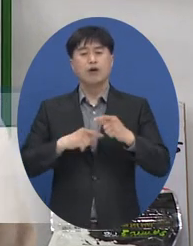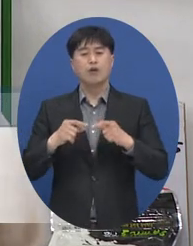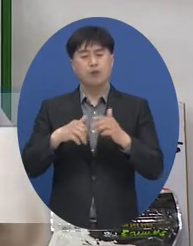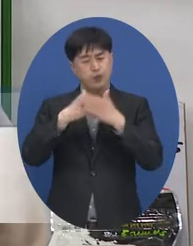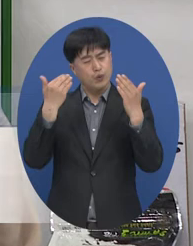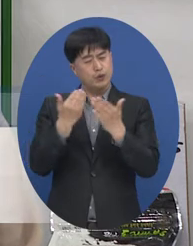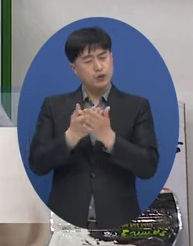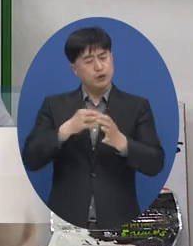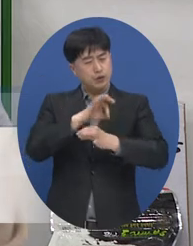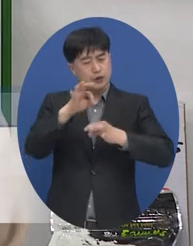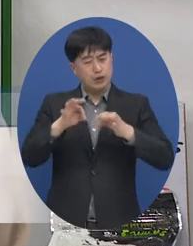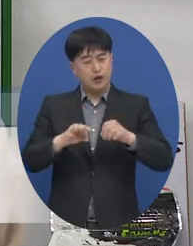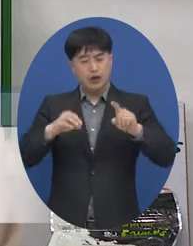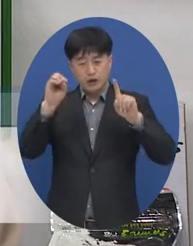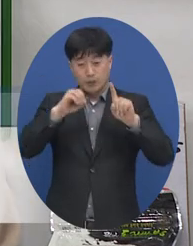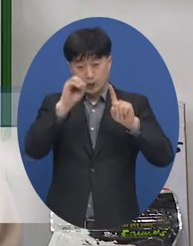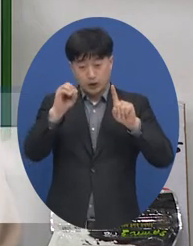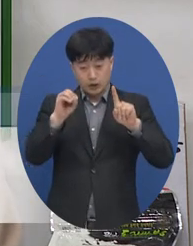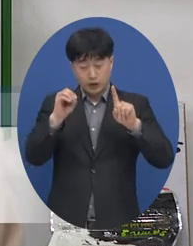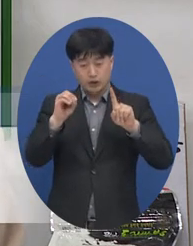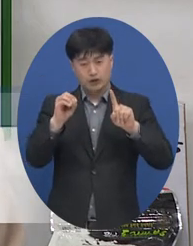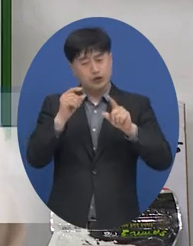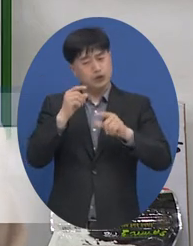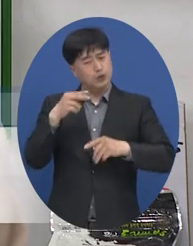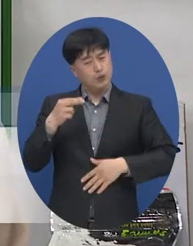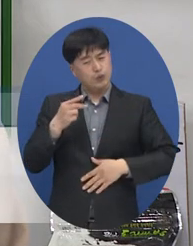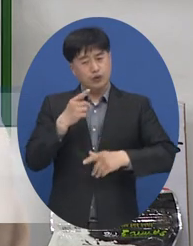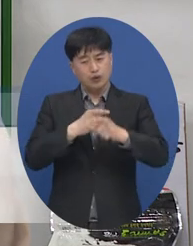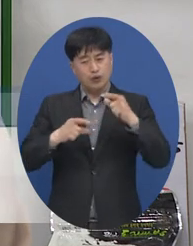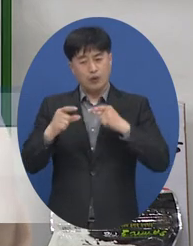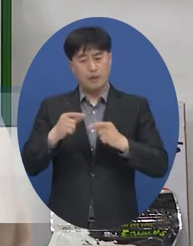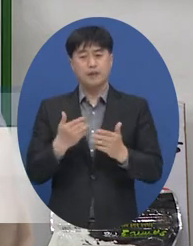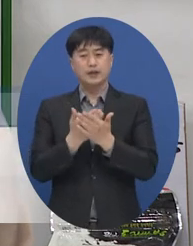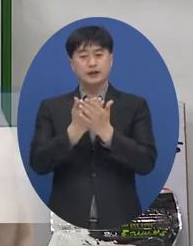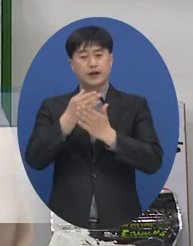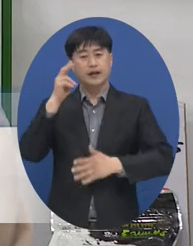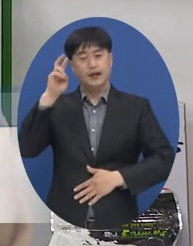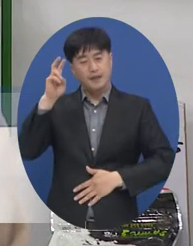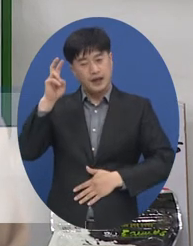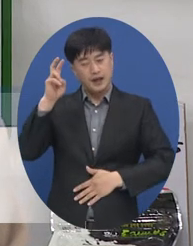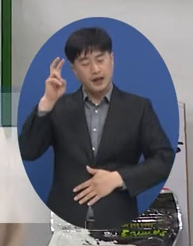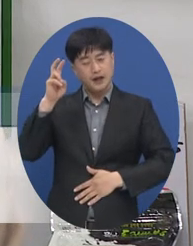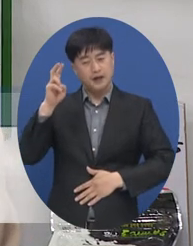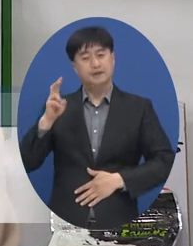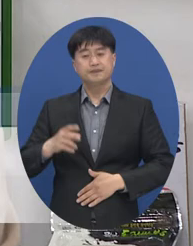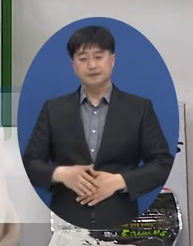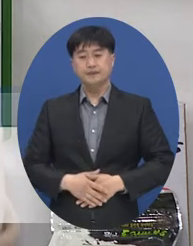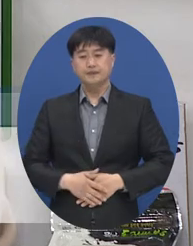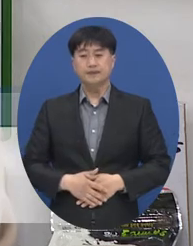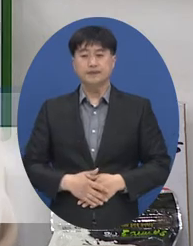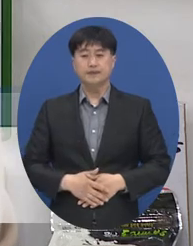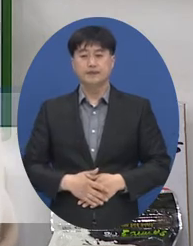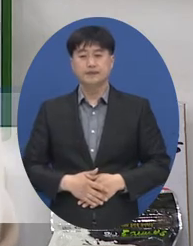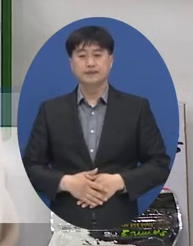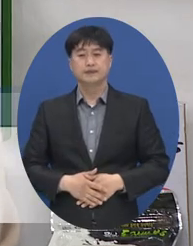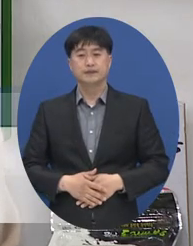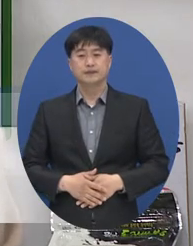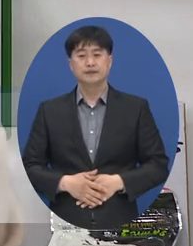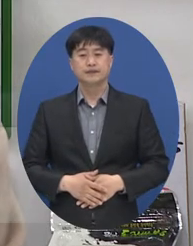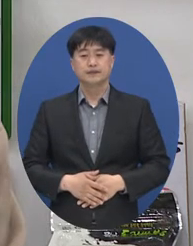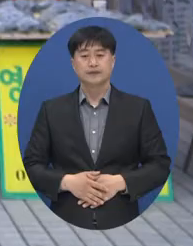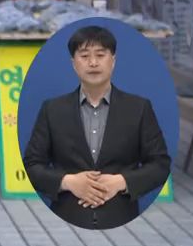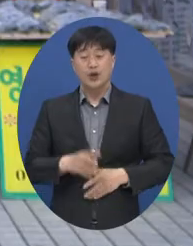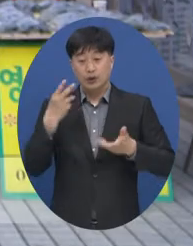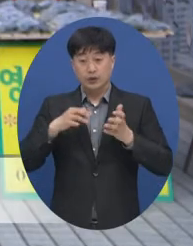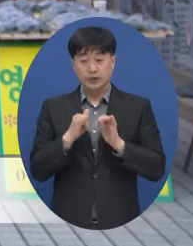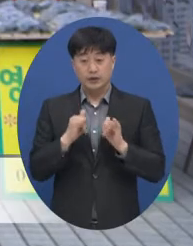원이라도 이렇게 지급이 된다면 좀 더 이렇게 전체적인 그 경제가 뭐 1%라도 다만 뭐 이렇게 좀 활성화되지